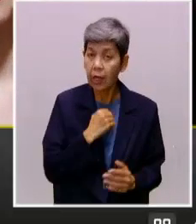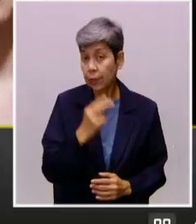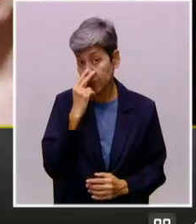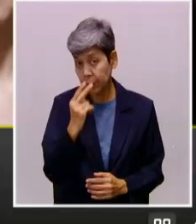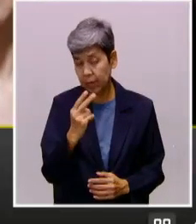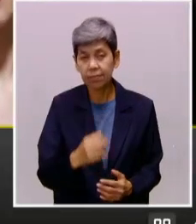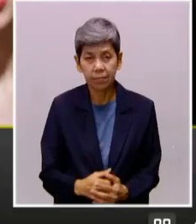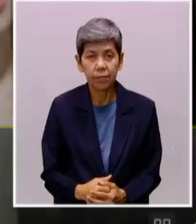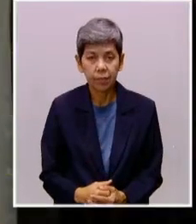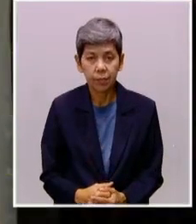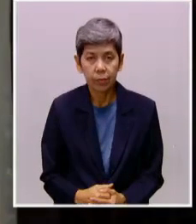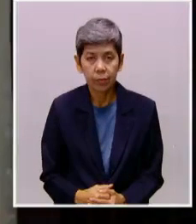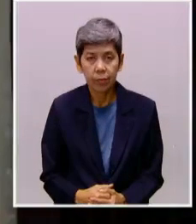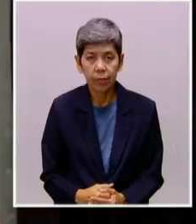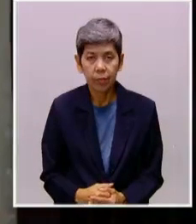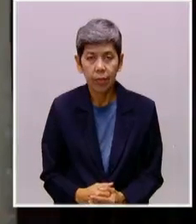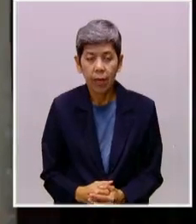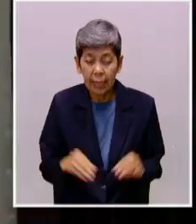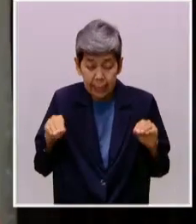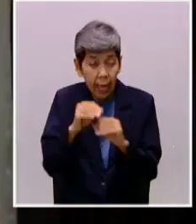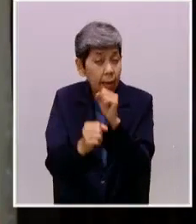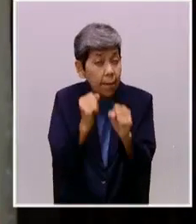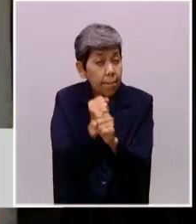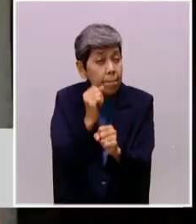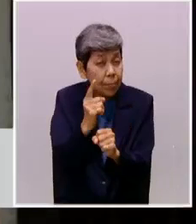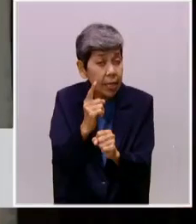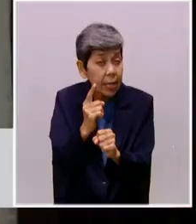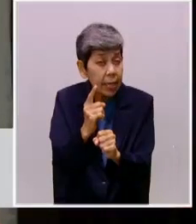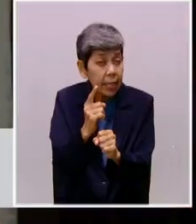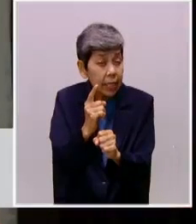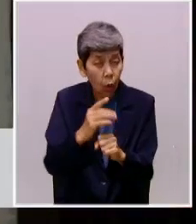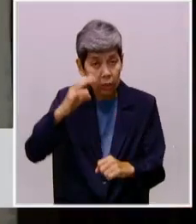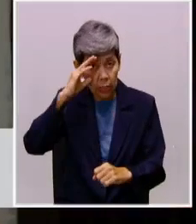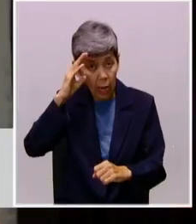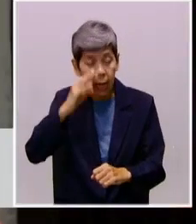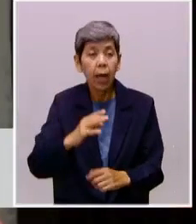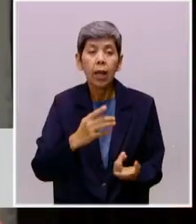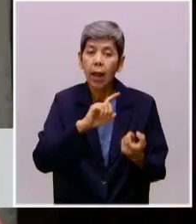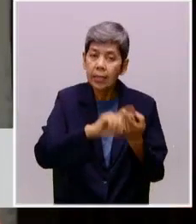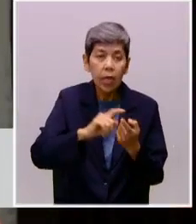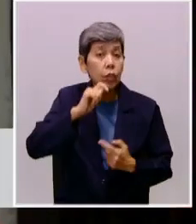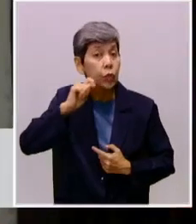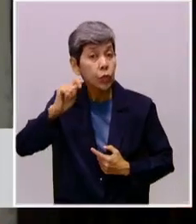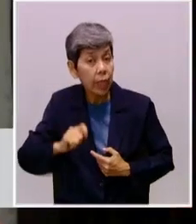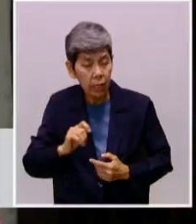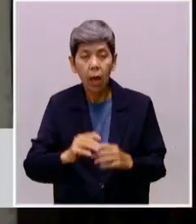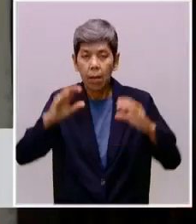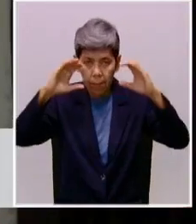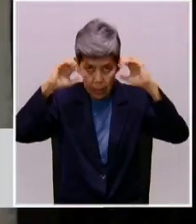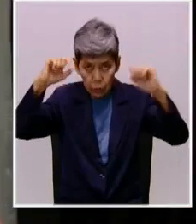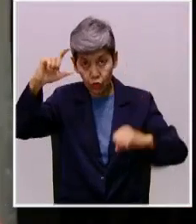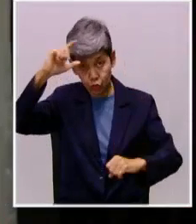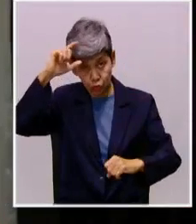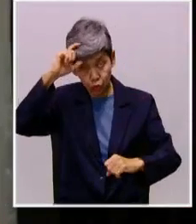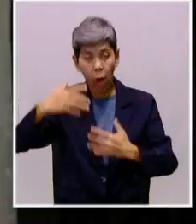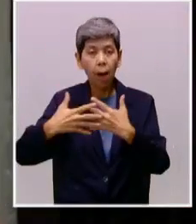ค่ะค่ะใกล้ครบรอบ 1ปีปฏิบัติการทางทหารระหว่างรัสเซียและยูเครนแล้วล่าสุดประธานาธิบดีโจ